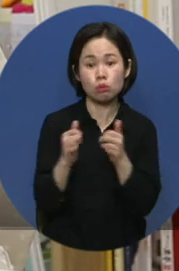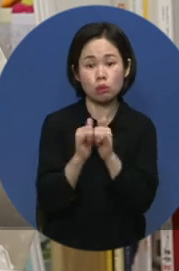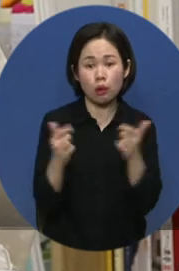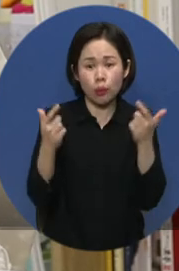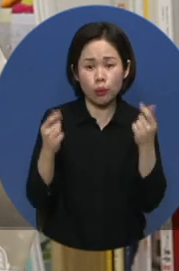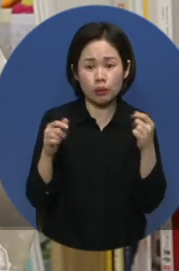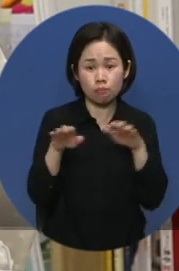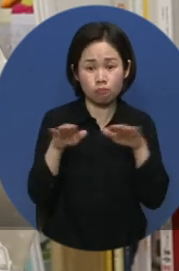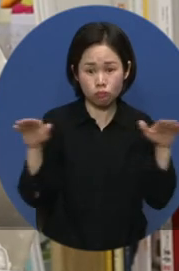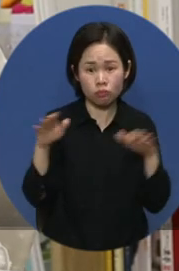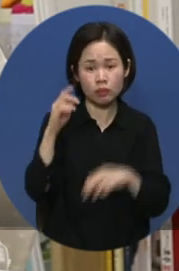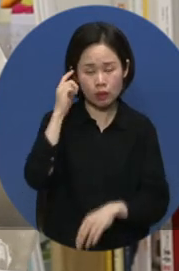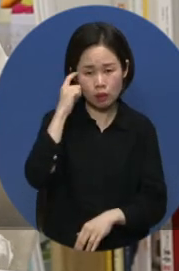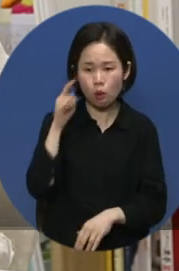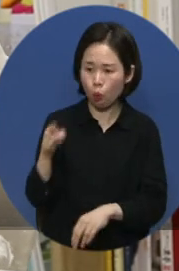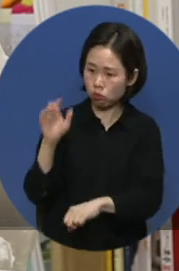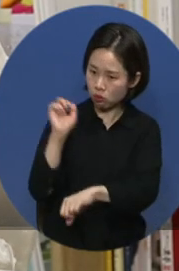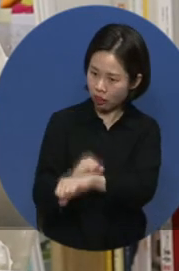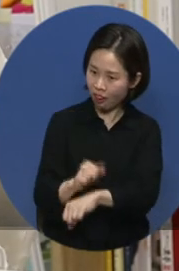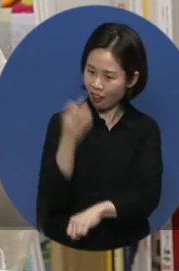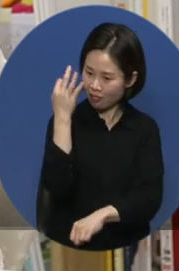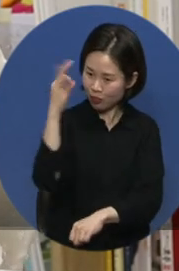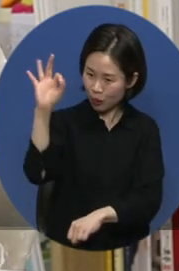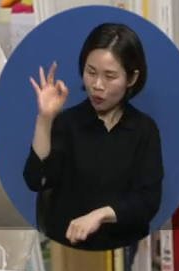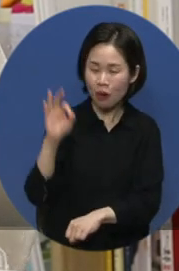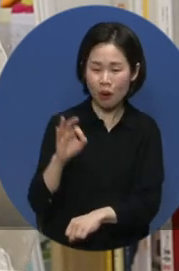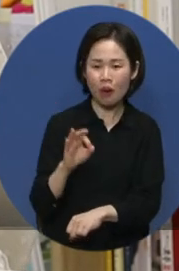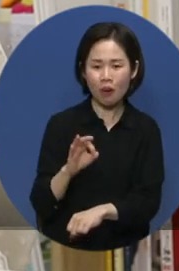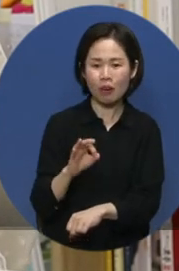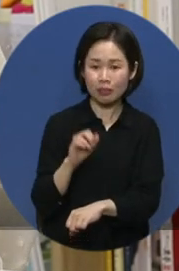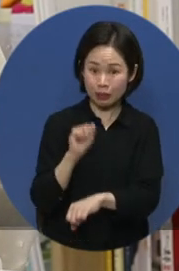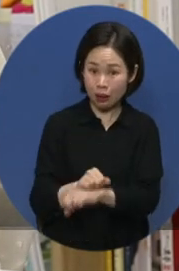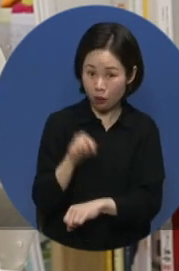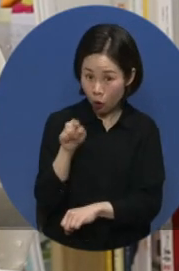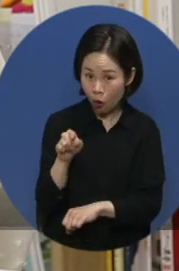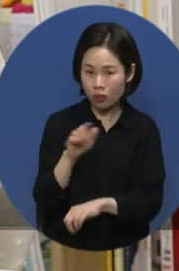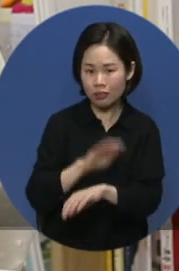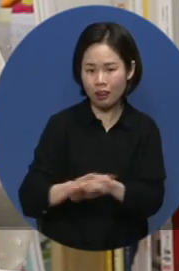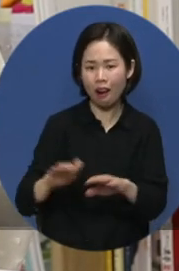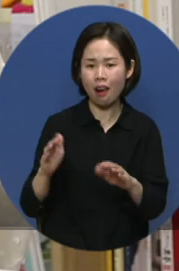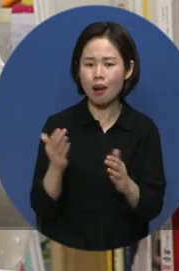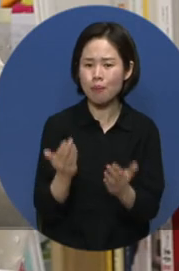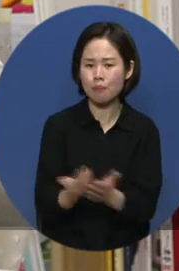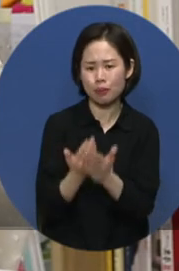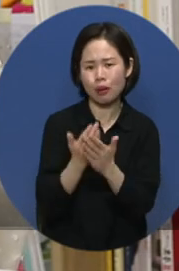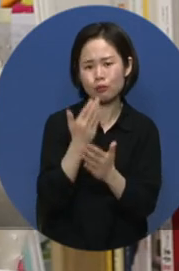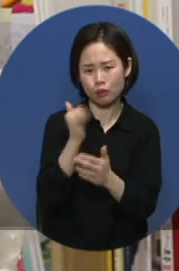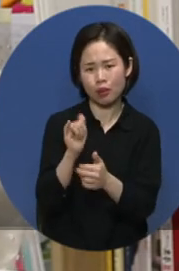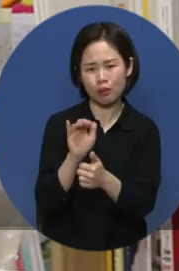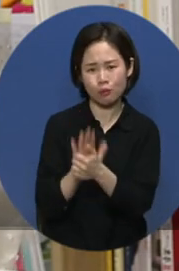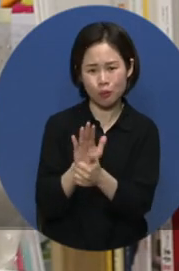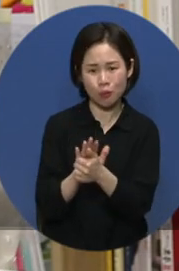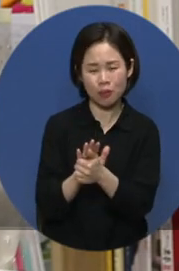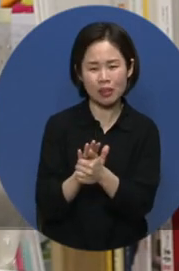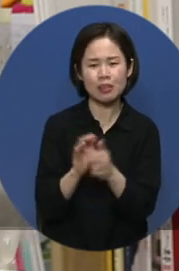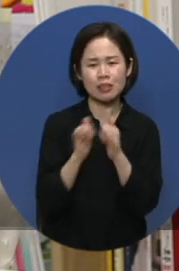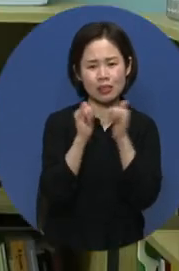잘하는 게 있다면 그거를 인정해주고 그걸 할 수 있는 기회를 만들어주는 사회적 인식이 만들어지면 좋을 것 같습니다.